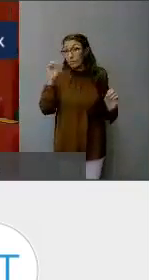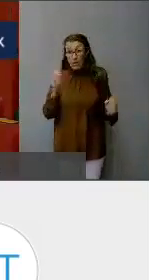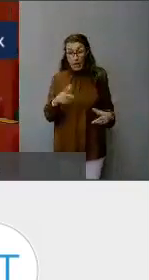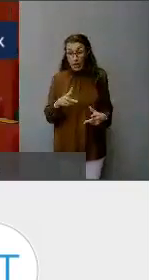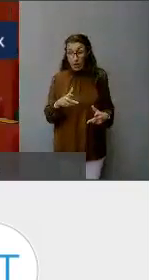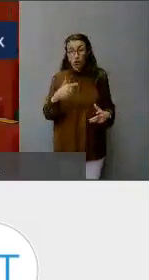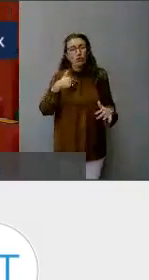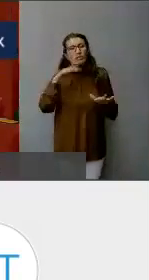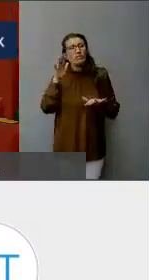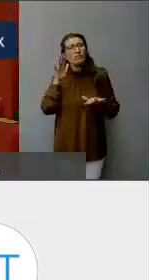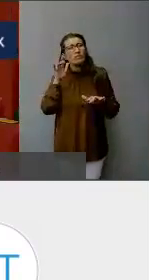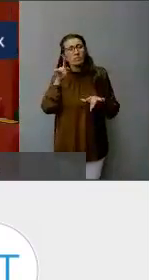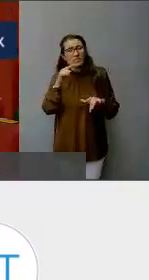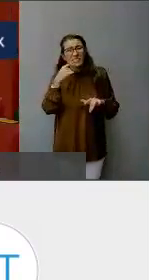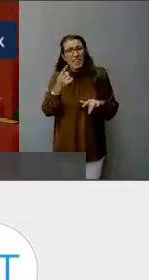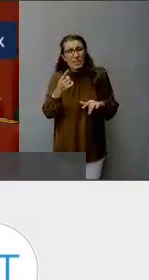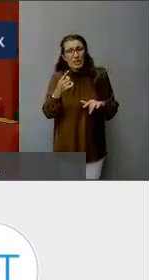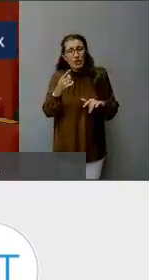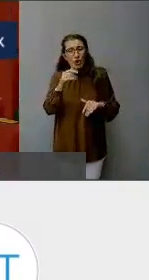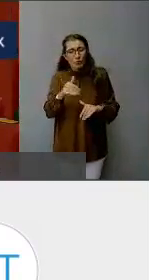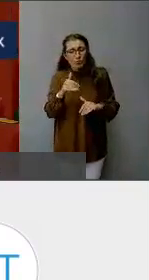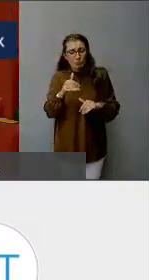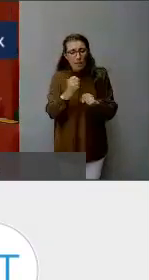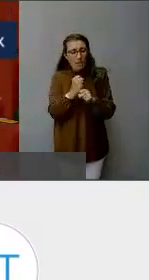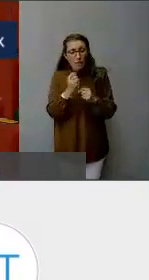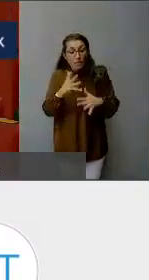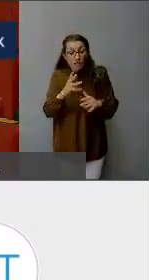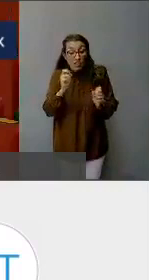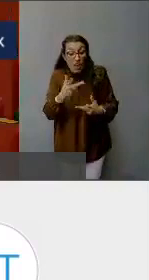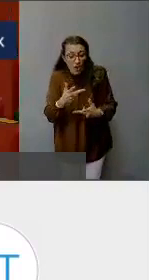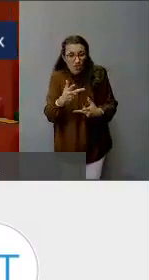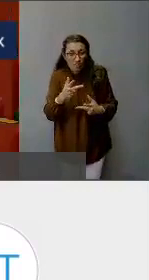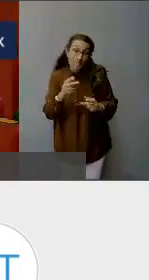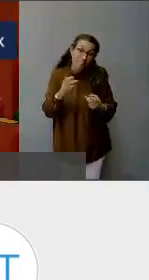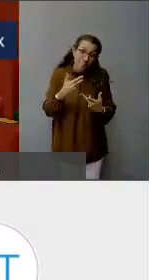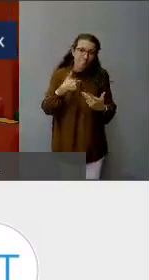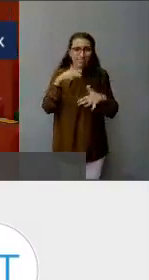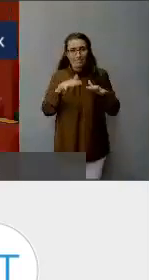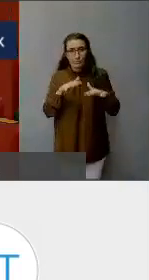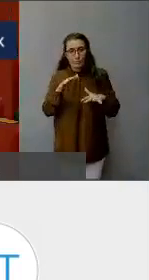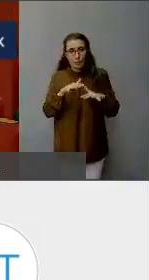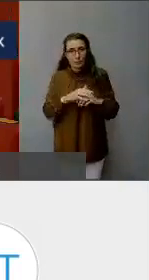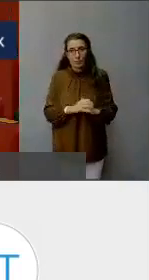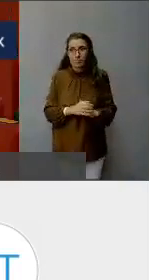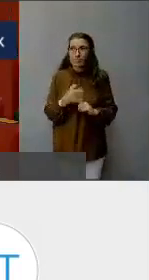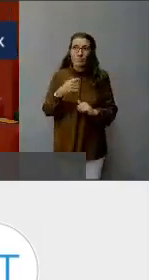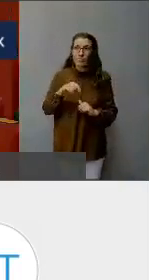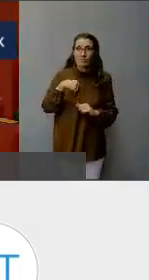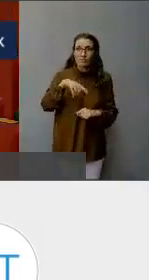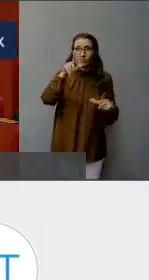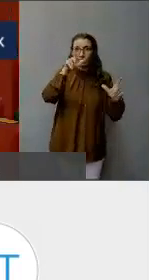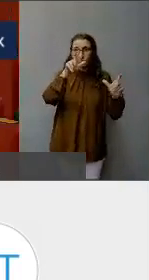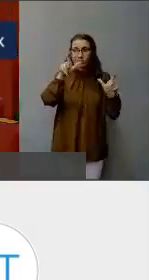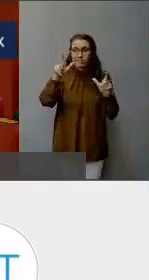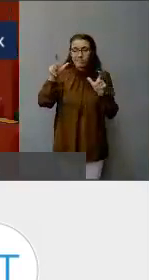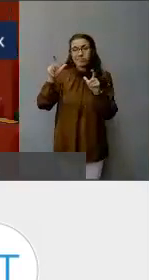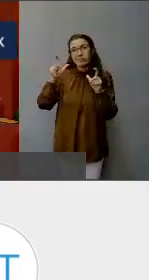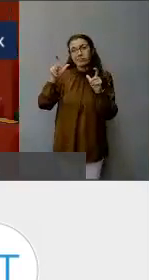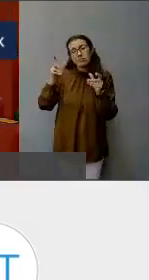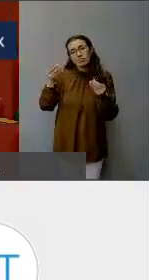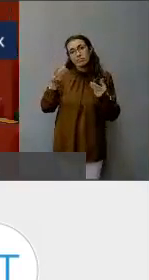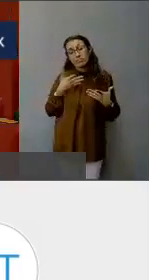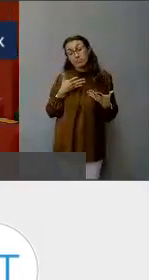dubbio nel senso che l'osservato le osservazioni che mi derivano anche con fotografiche dei delle